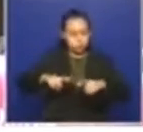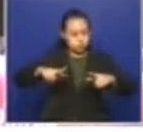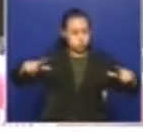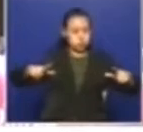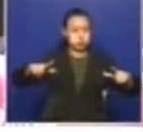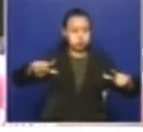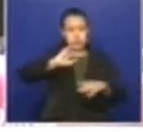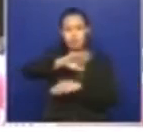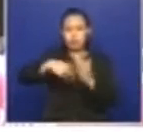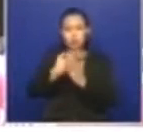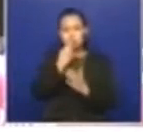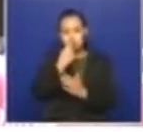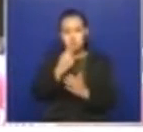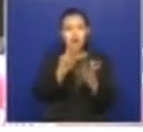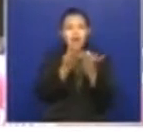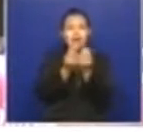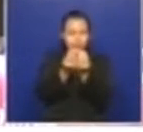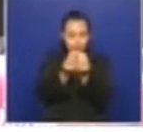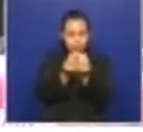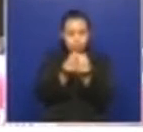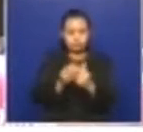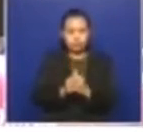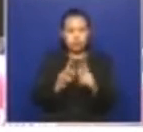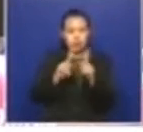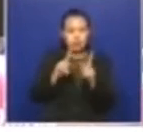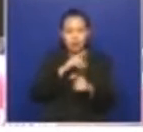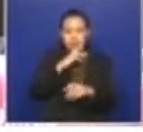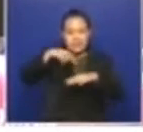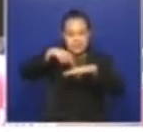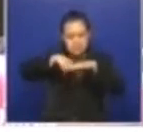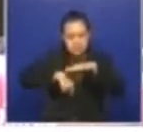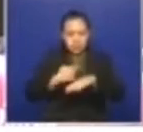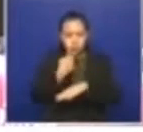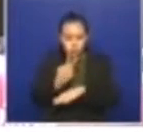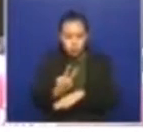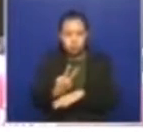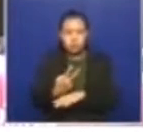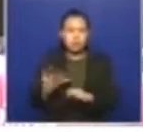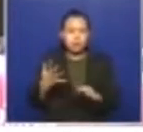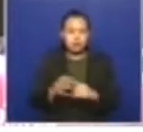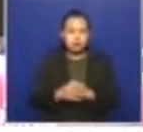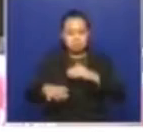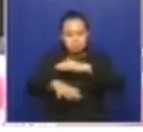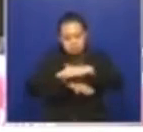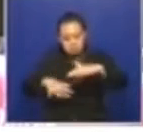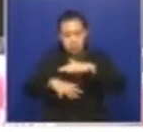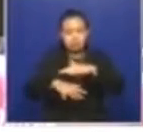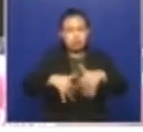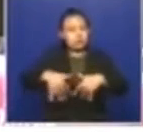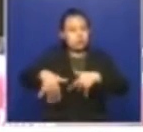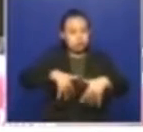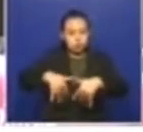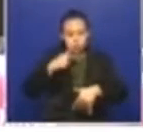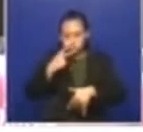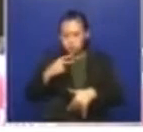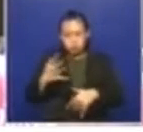มหาภาคเขาก็ดูตัวเลขแต่เขาไม่ได้ดูจุลภาคหรือไม่ดูฐานรากและไม่ได้ดูความ